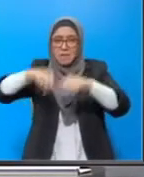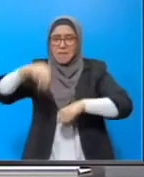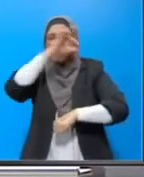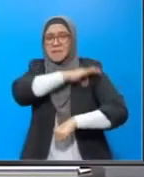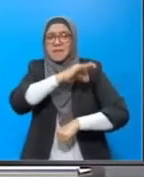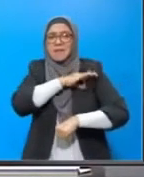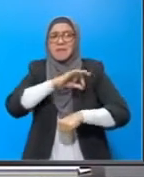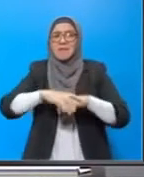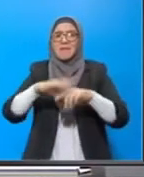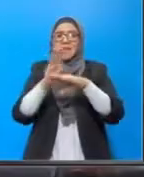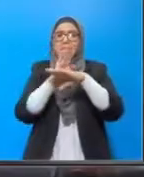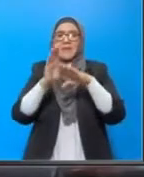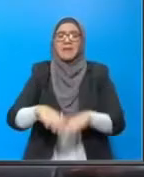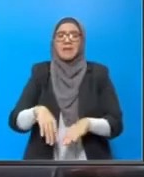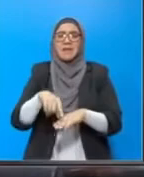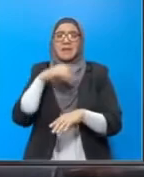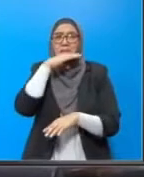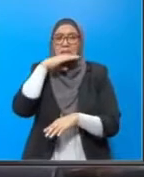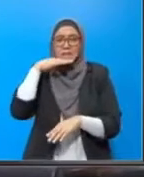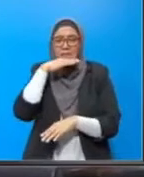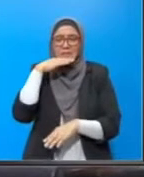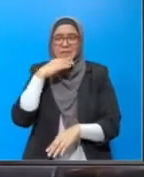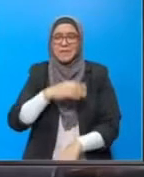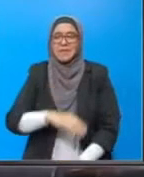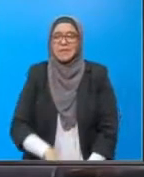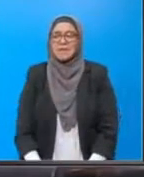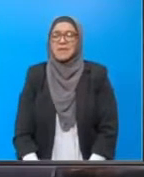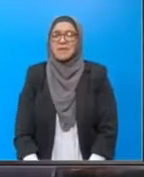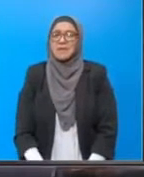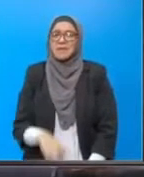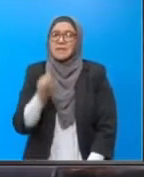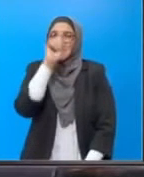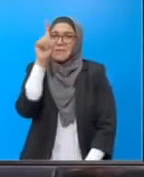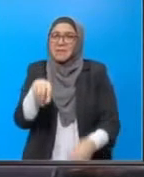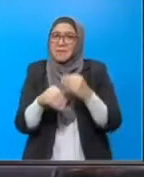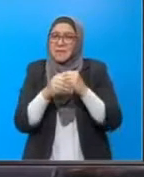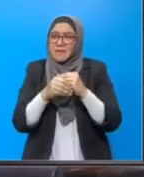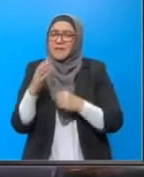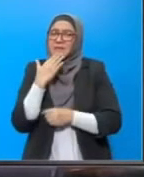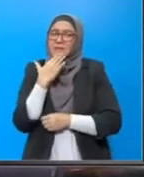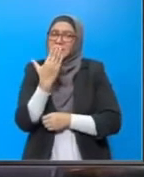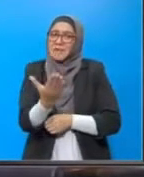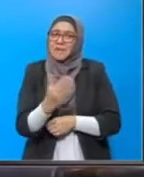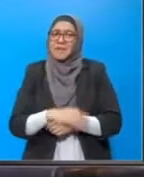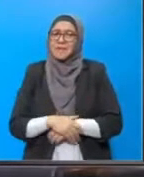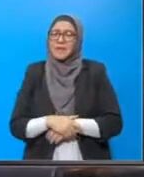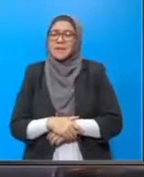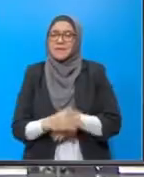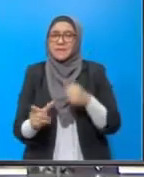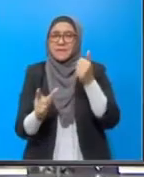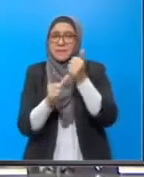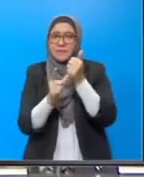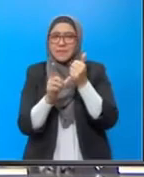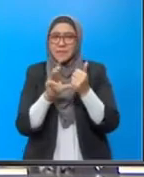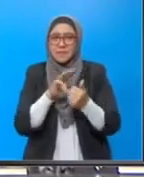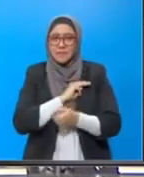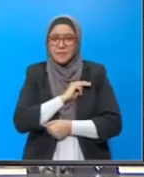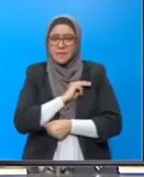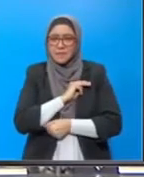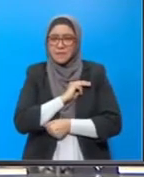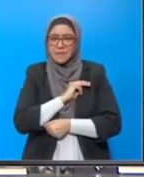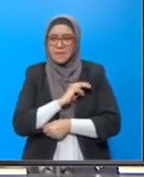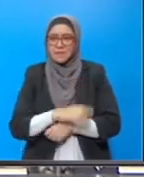model Terima kasih kecil seolah tambahan terima kasih terima Lana menteri